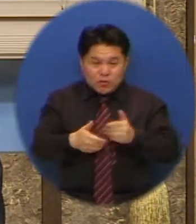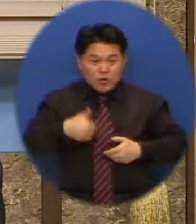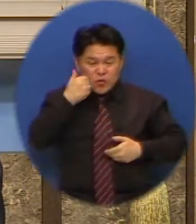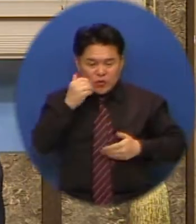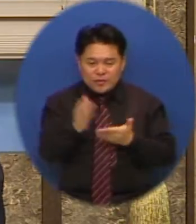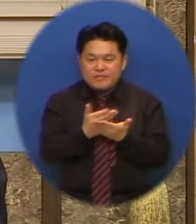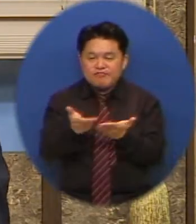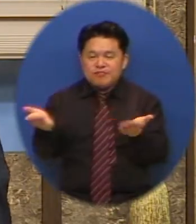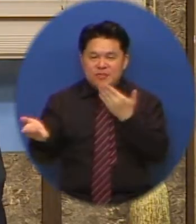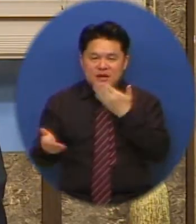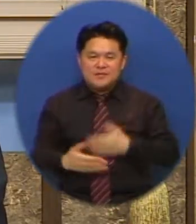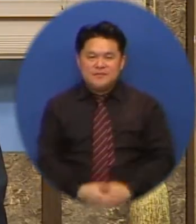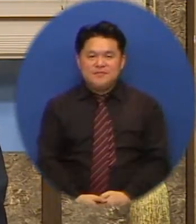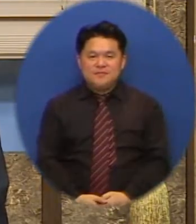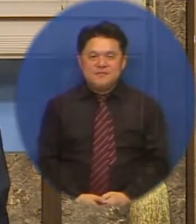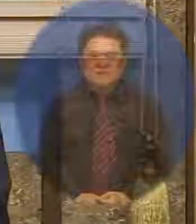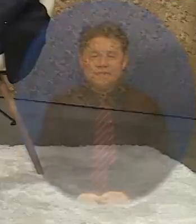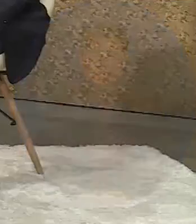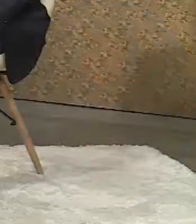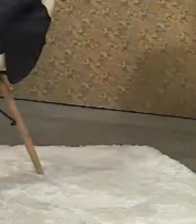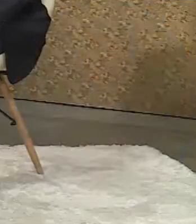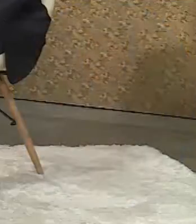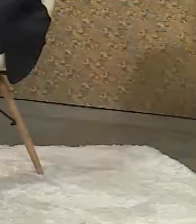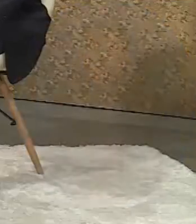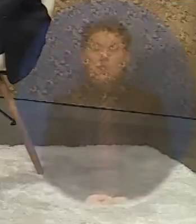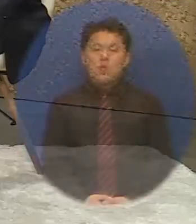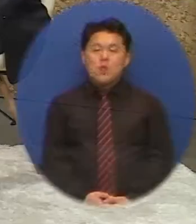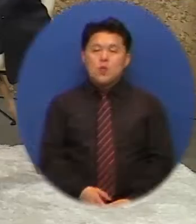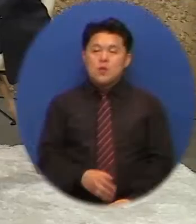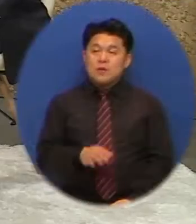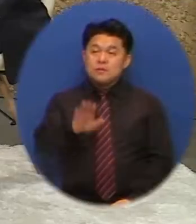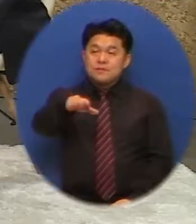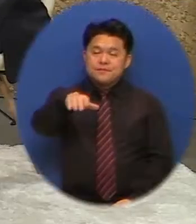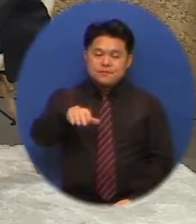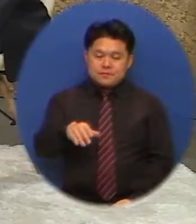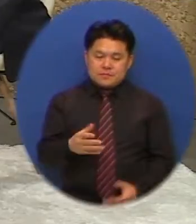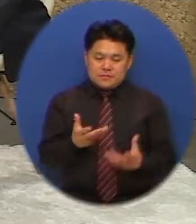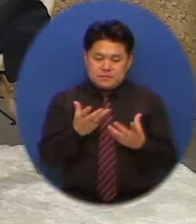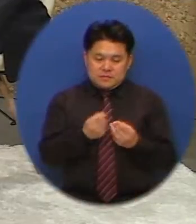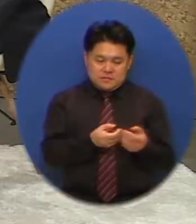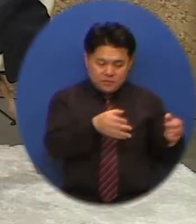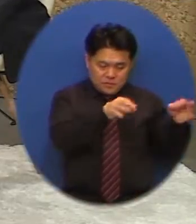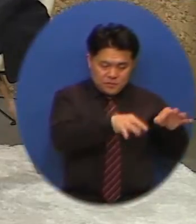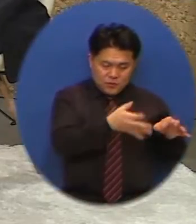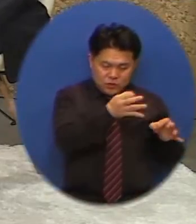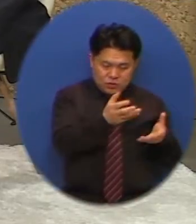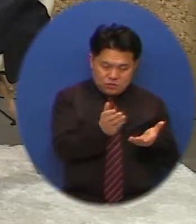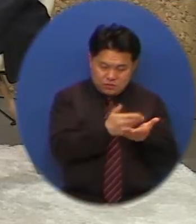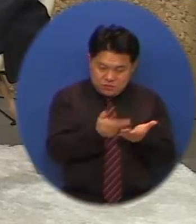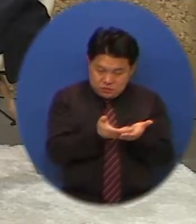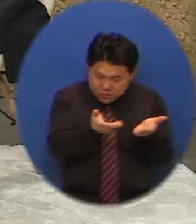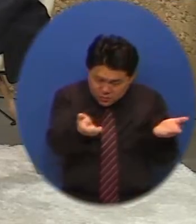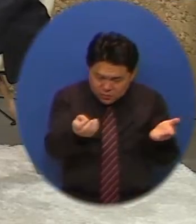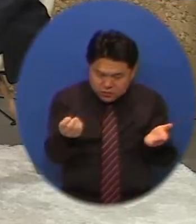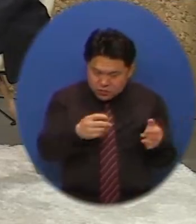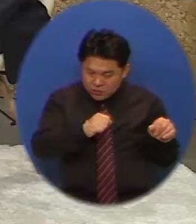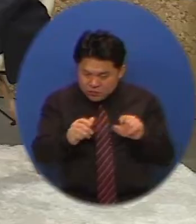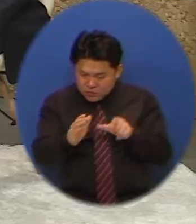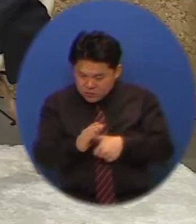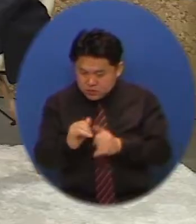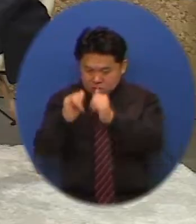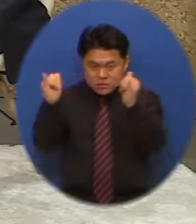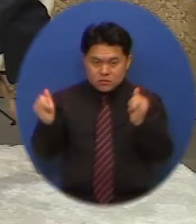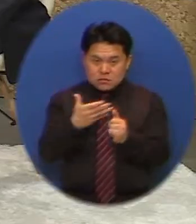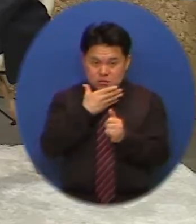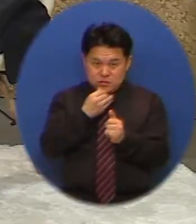않겠습니까? 예. 네. 그렇군요. 그렇다면은 이제 그럼 뭐 배분이라든가 이제 그 역할에 있어서 사회복지협의회의 굉장한